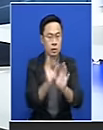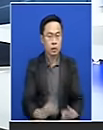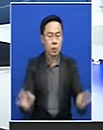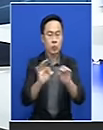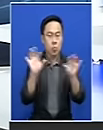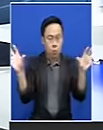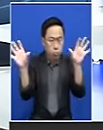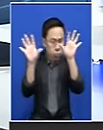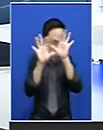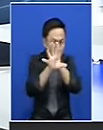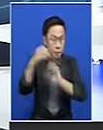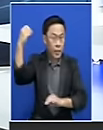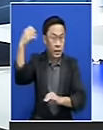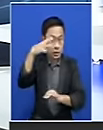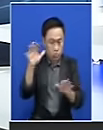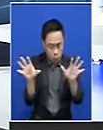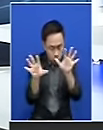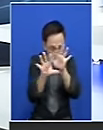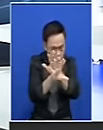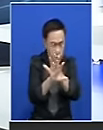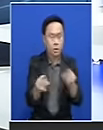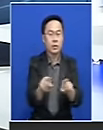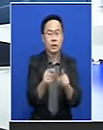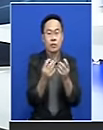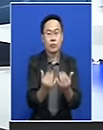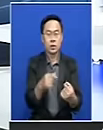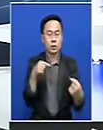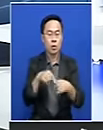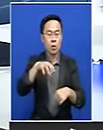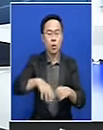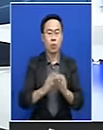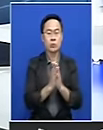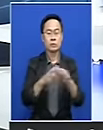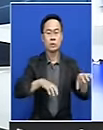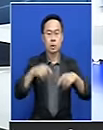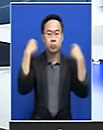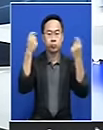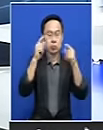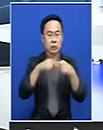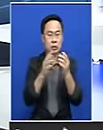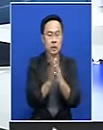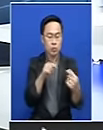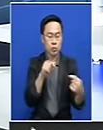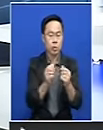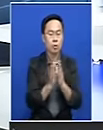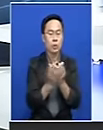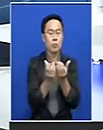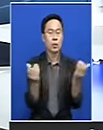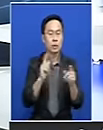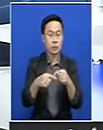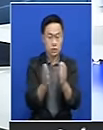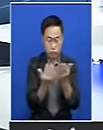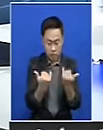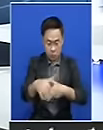การณ์ก็คือสุริยคราสเต็มดวงด้วยวันนี้วัดไตรมิตรก็เลยมีงานใหญ่ของปีเลยนะคร ับประชาชนเองก็เดินทางกันไปตั้งแต่ช่วงบ่าย